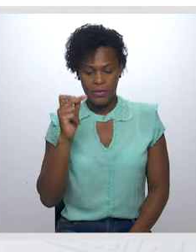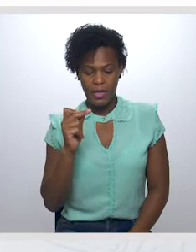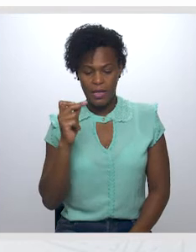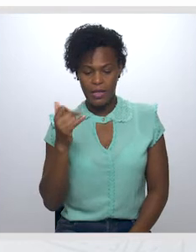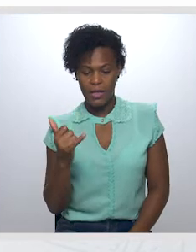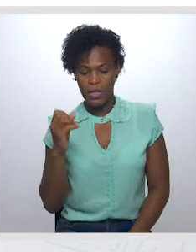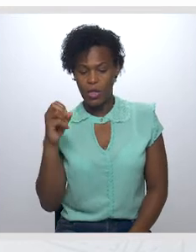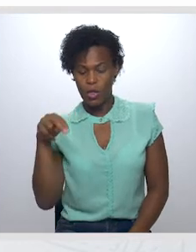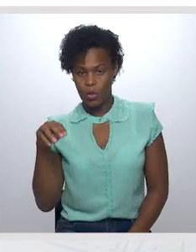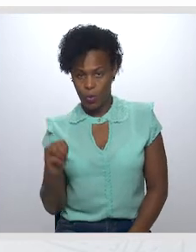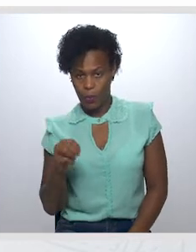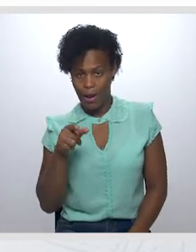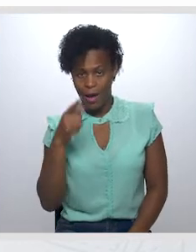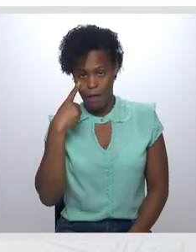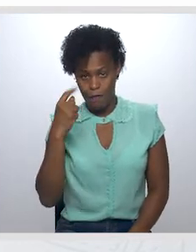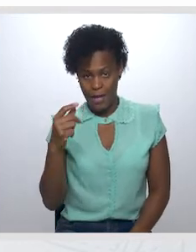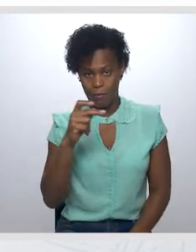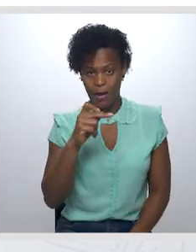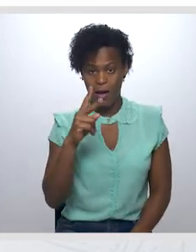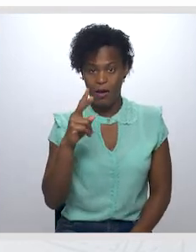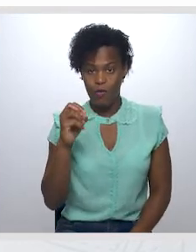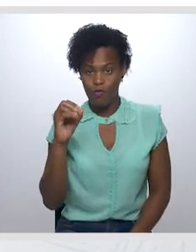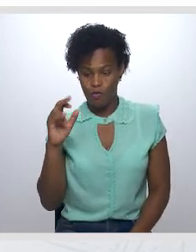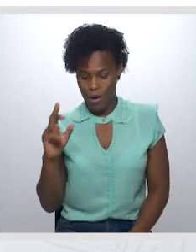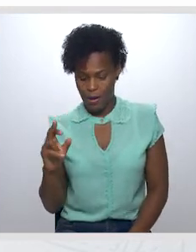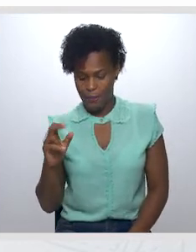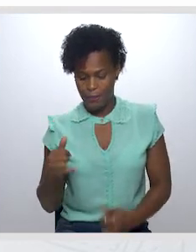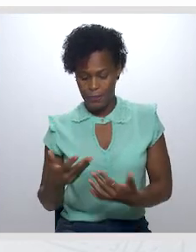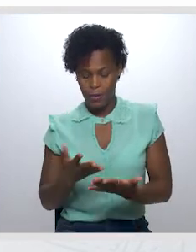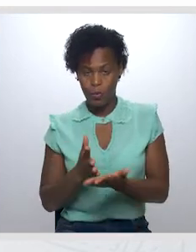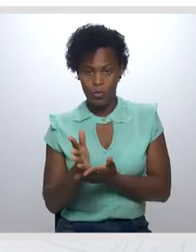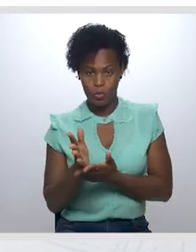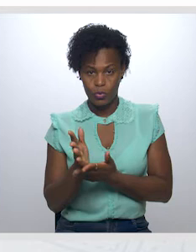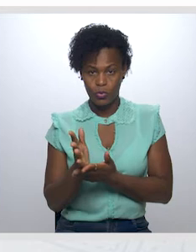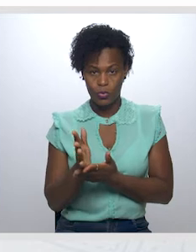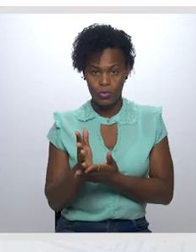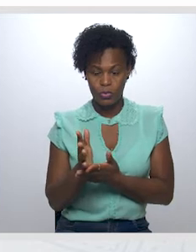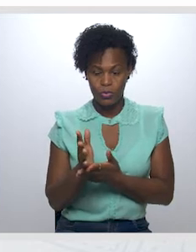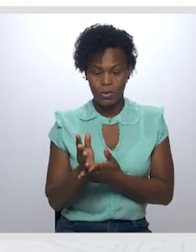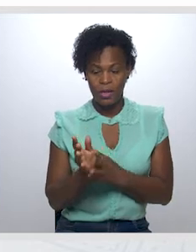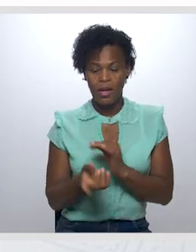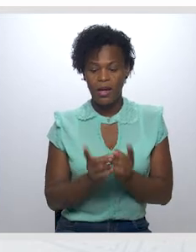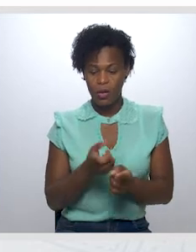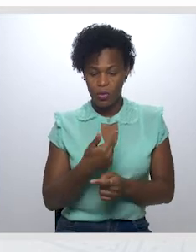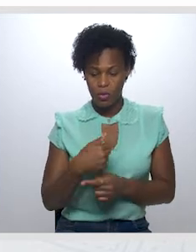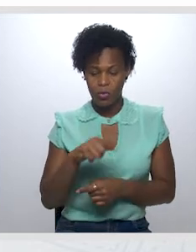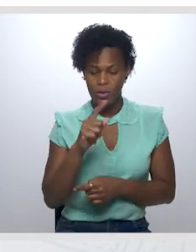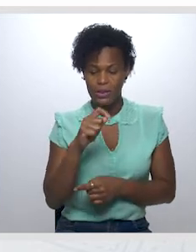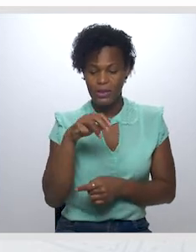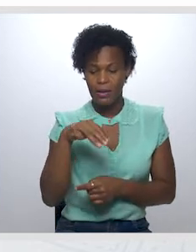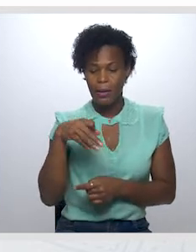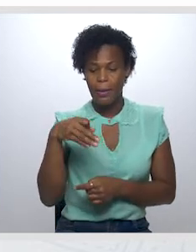vous avez le verbe avoir. On continue. Que nous